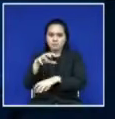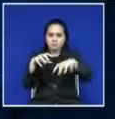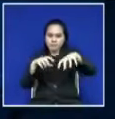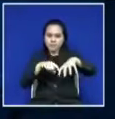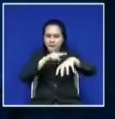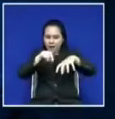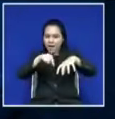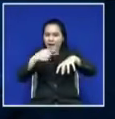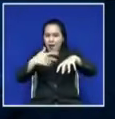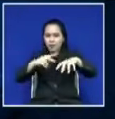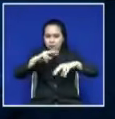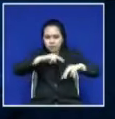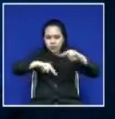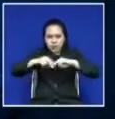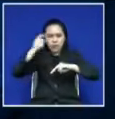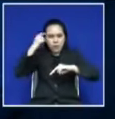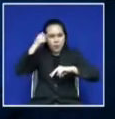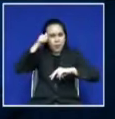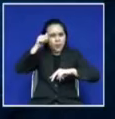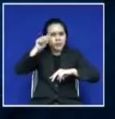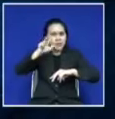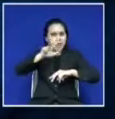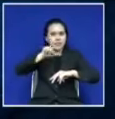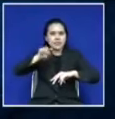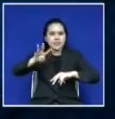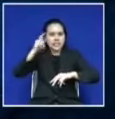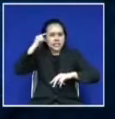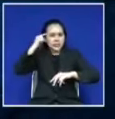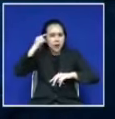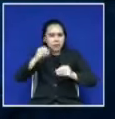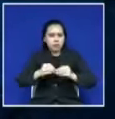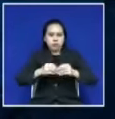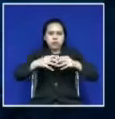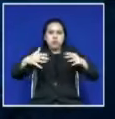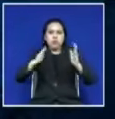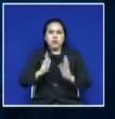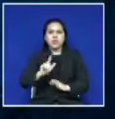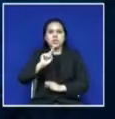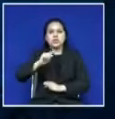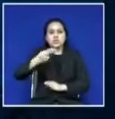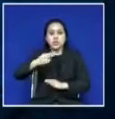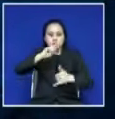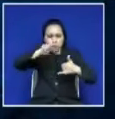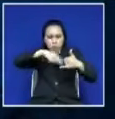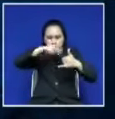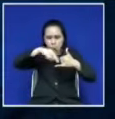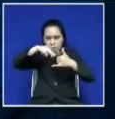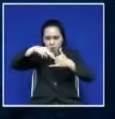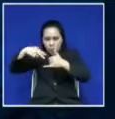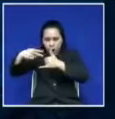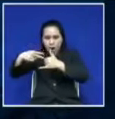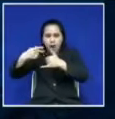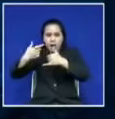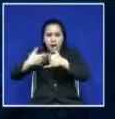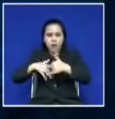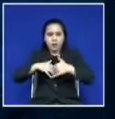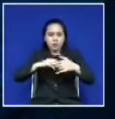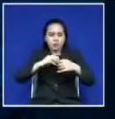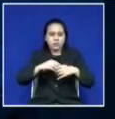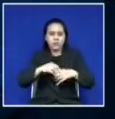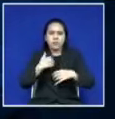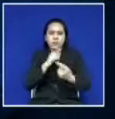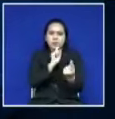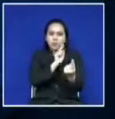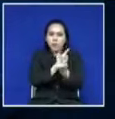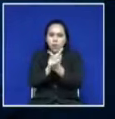3-4 วันนี้นะฮะซึ่งน่าจะประมาณสัก 10,000 ลายนะครับก็จะเข้าไปตรวจค้นหานะครับแล้วก็ได้พบนะฮะกับ